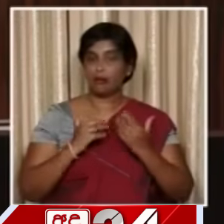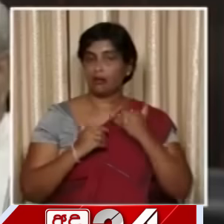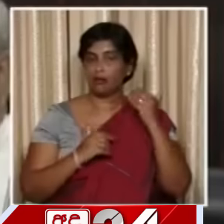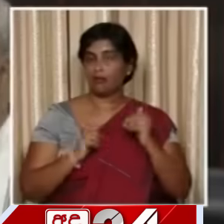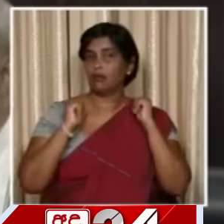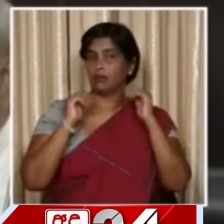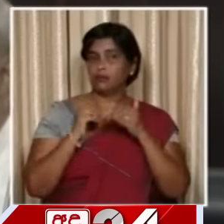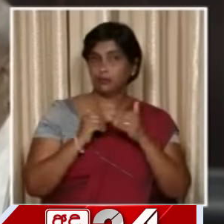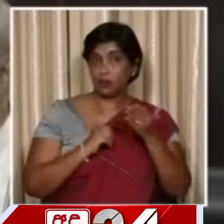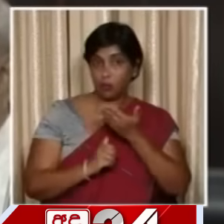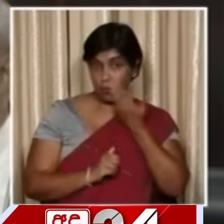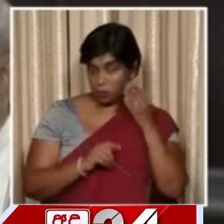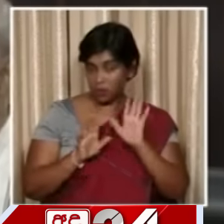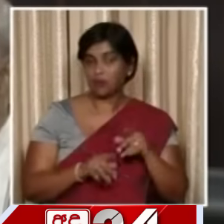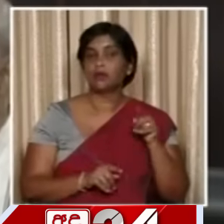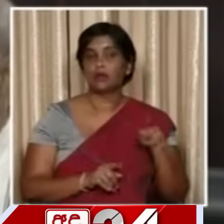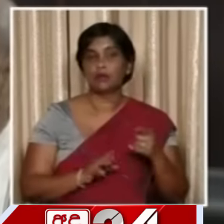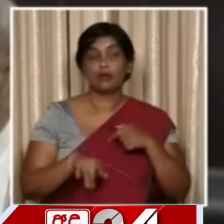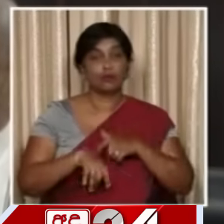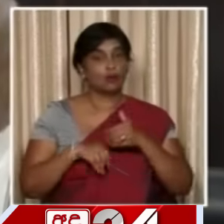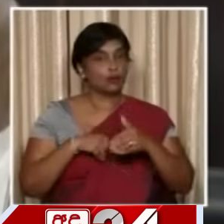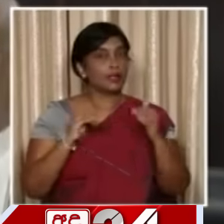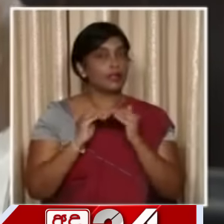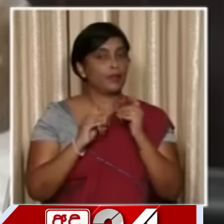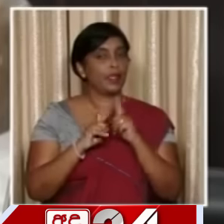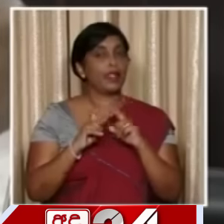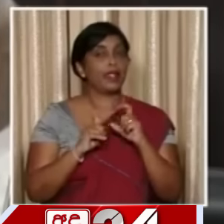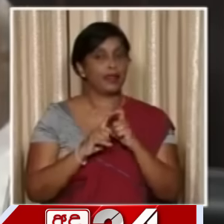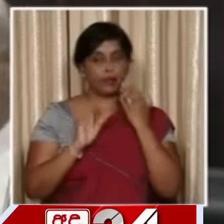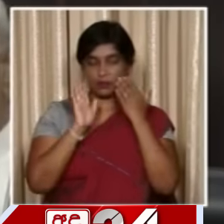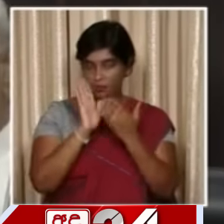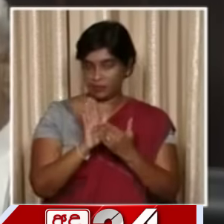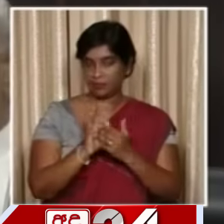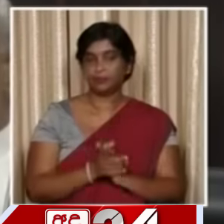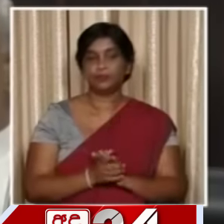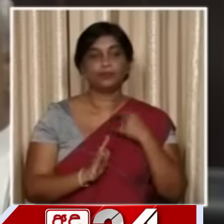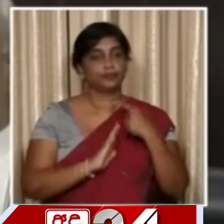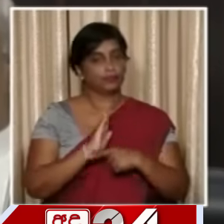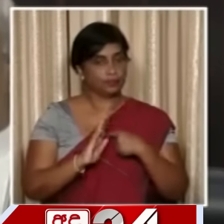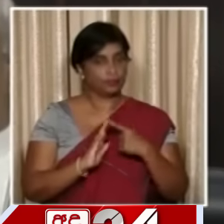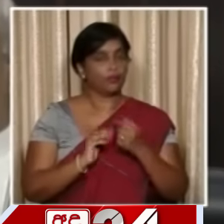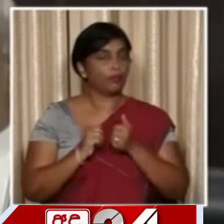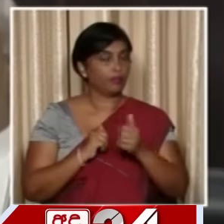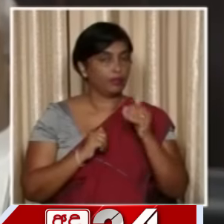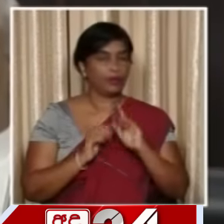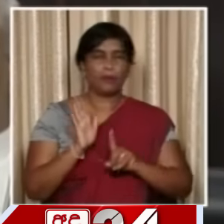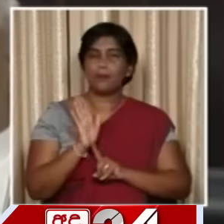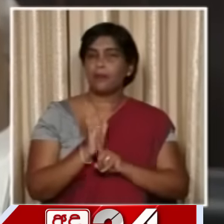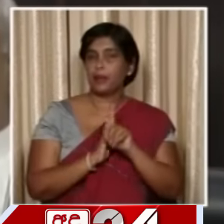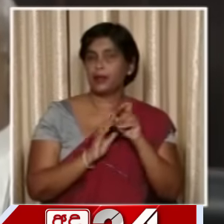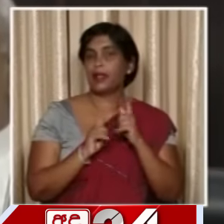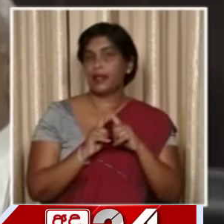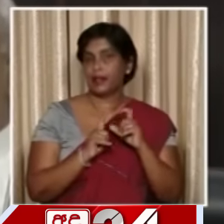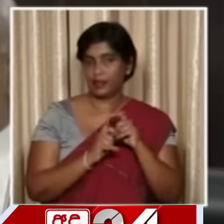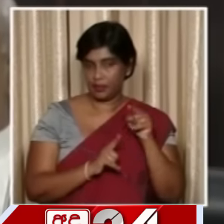ශස්ත්‍රීක කරගන්න පුළුවන් වන්නේ යුගයට ගැලපෙන අධ්‍යාපන ක්‍රමයක් හඳුන්වා දීමෙන්. අපේ රටේ පැවතෙන්නේ යල් පැනගිය අධ්‍යාපන